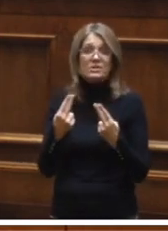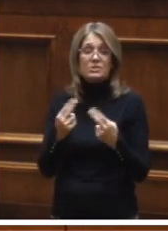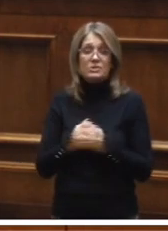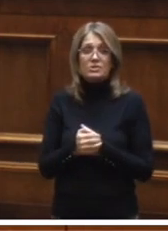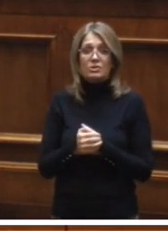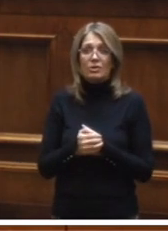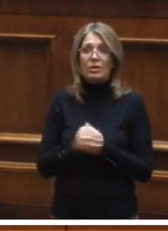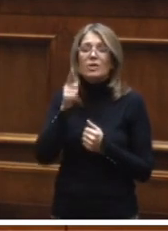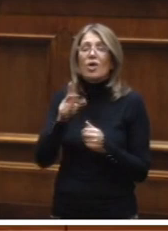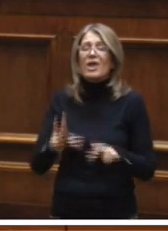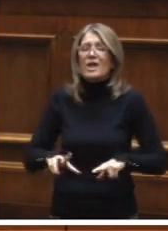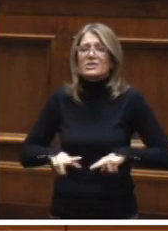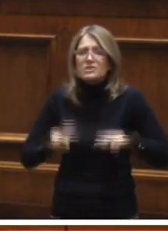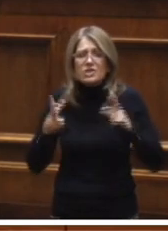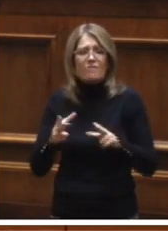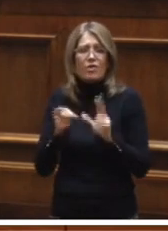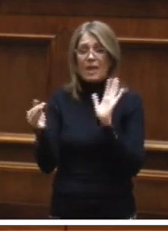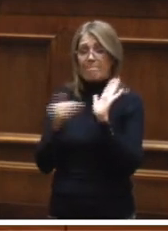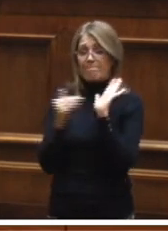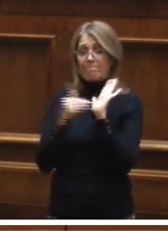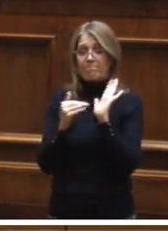to je životna, neposredna potreba,